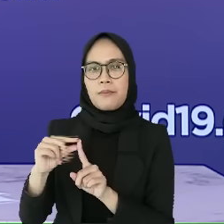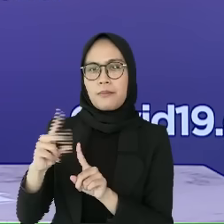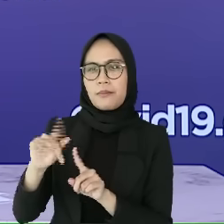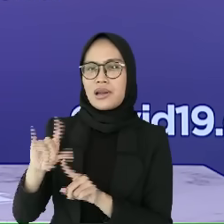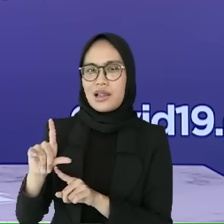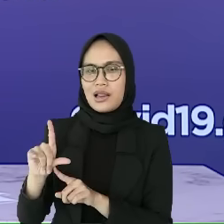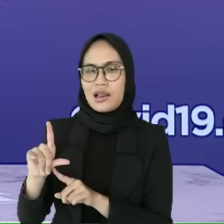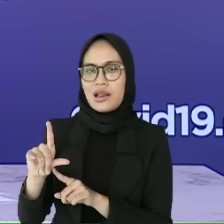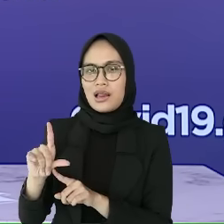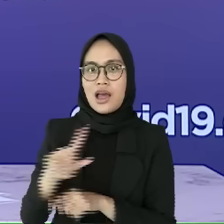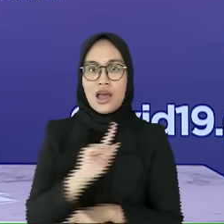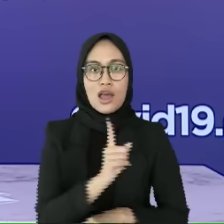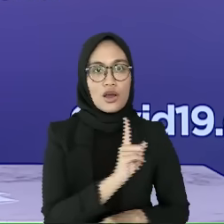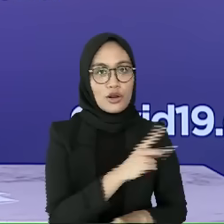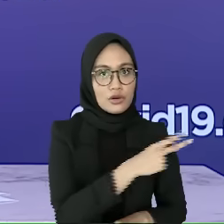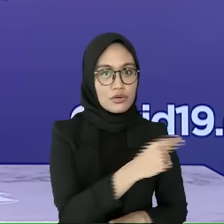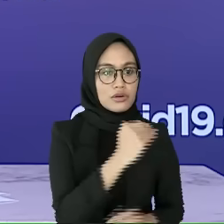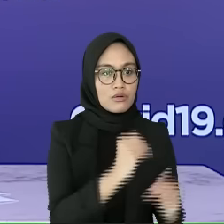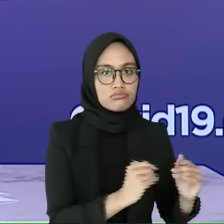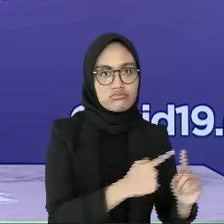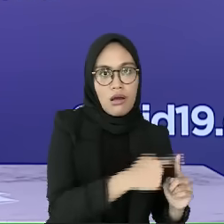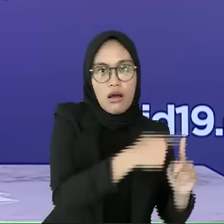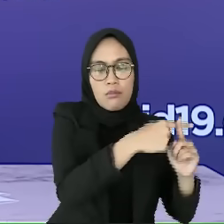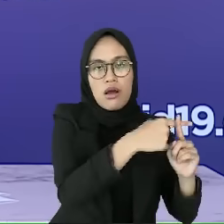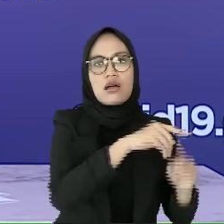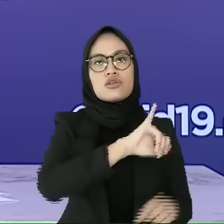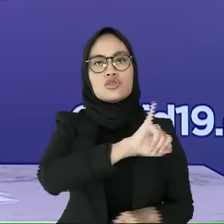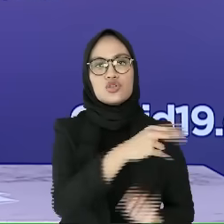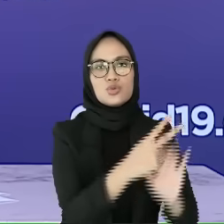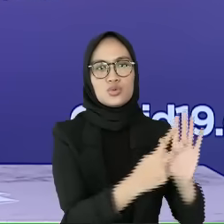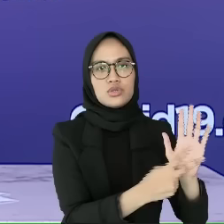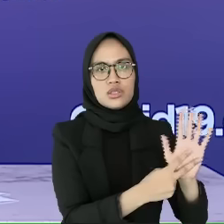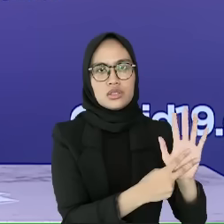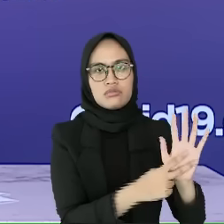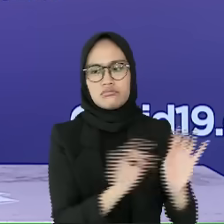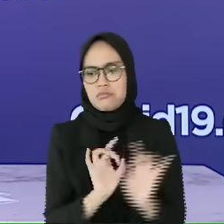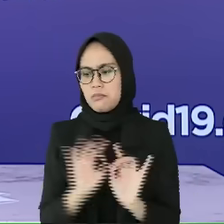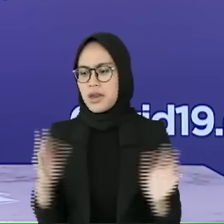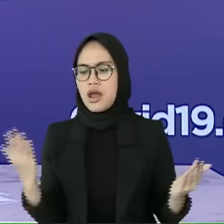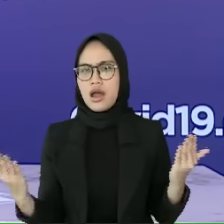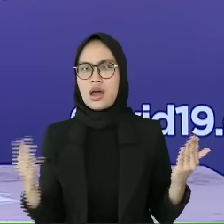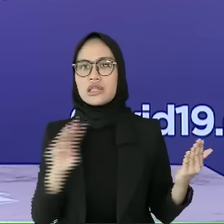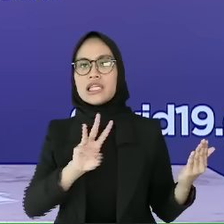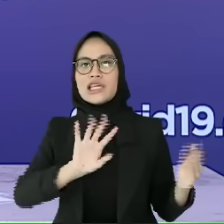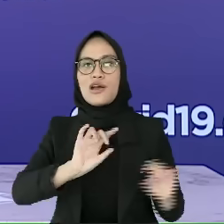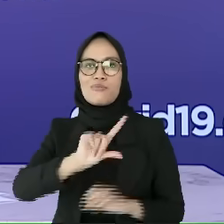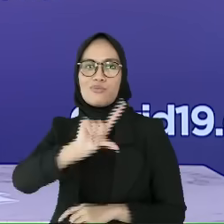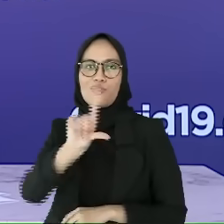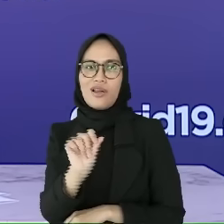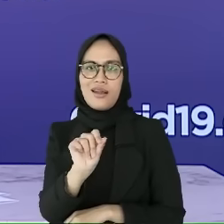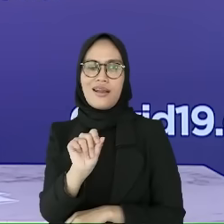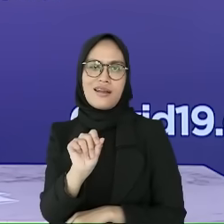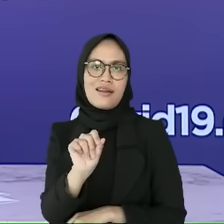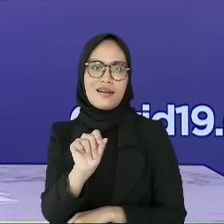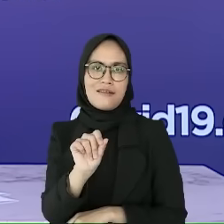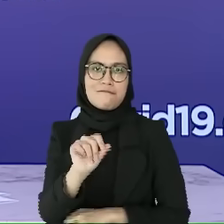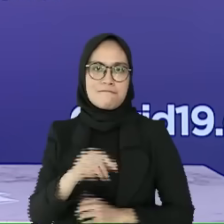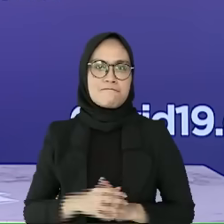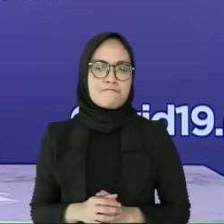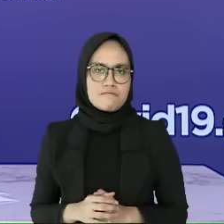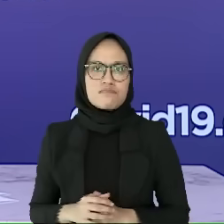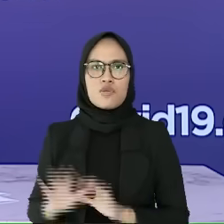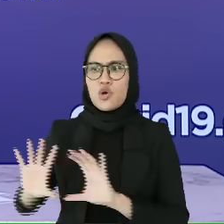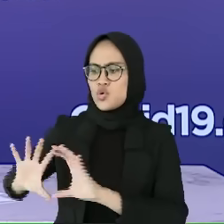second wave pada bulan Juli, selang 3 bulan dari second wave dunia. Saat dunia